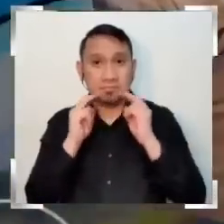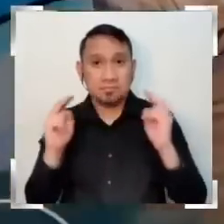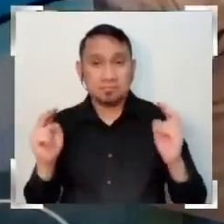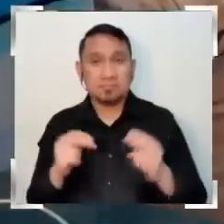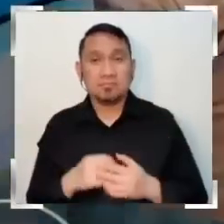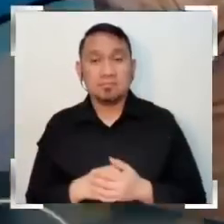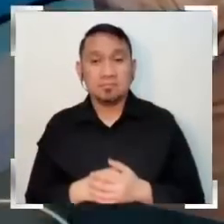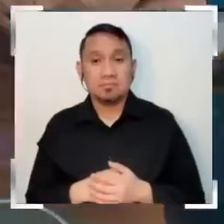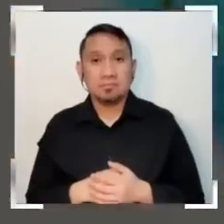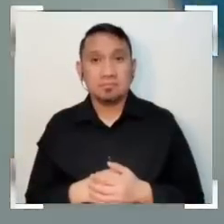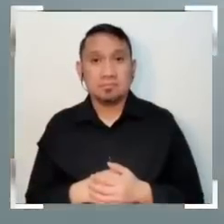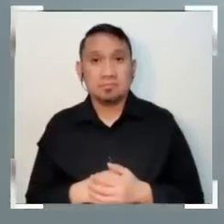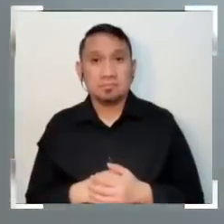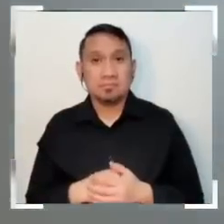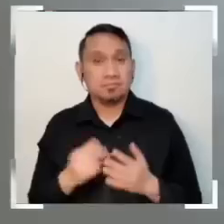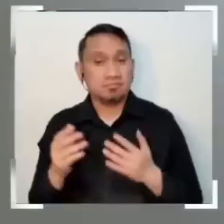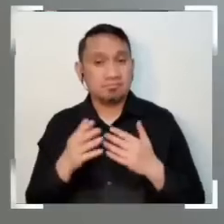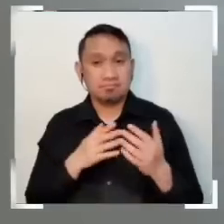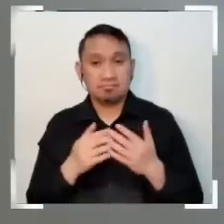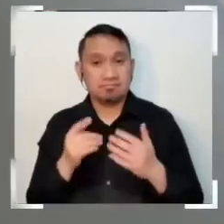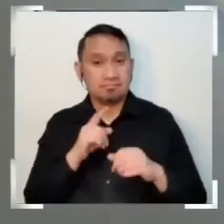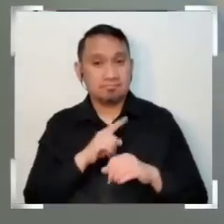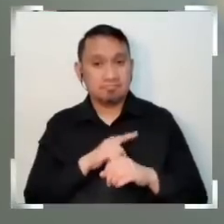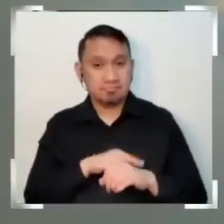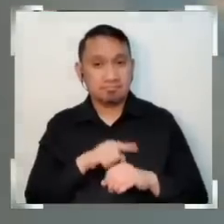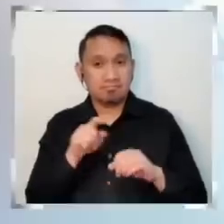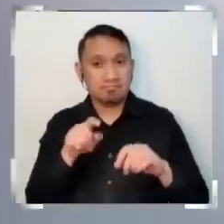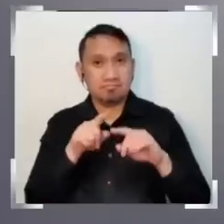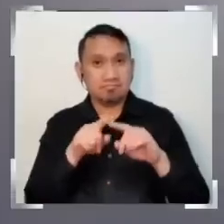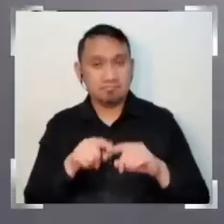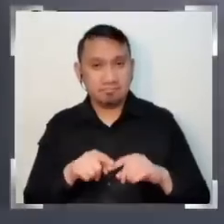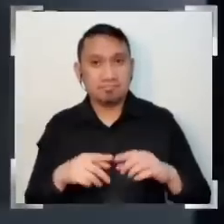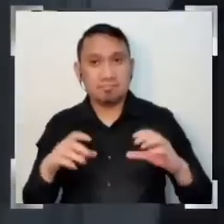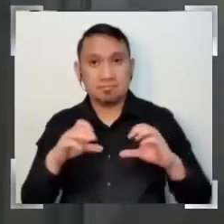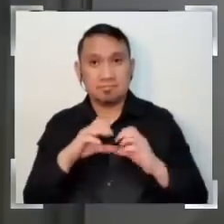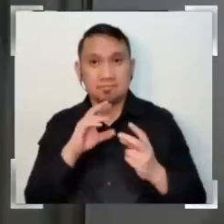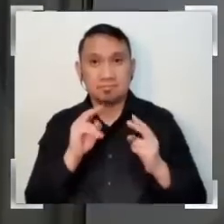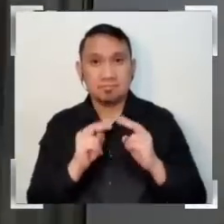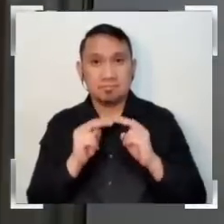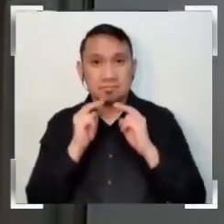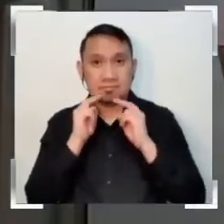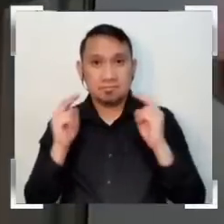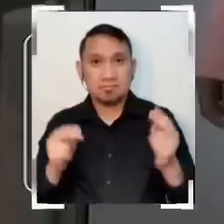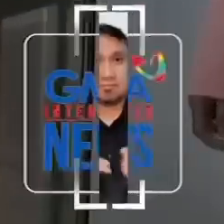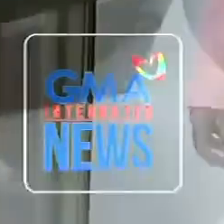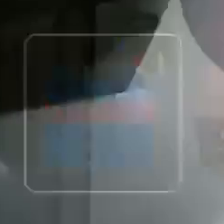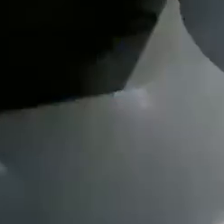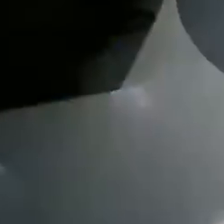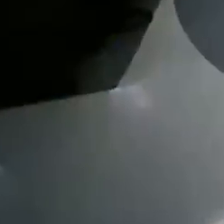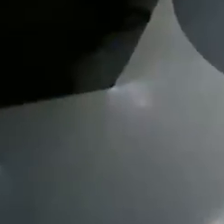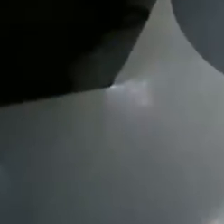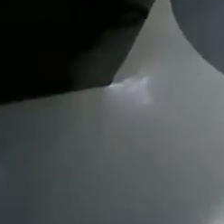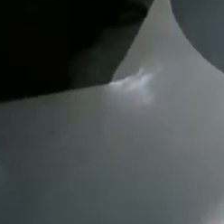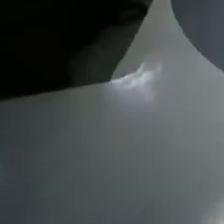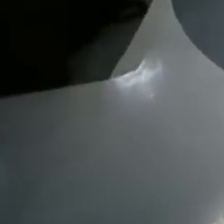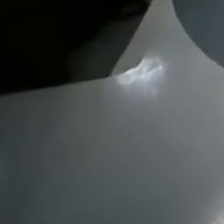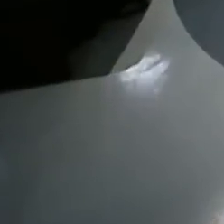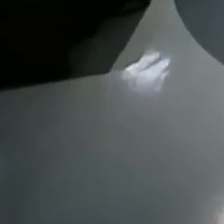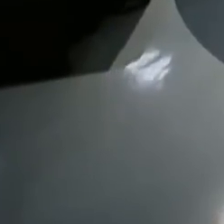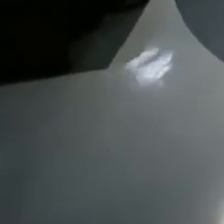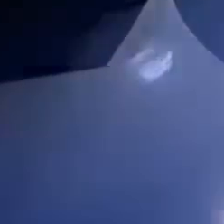Maaasahan ang anumang panahon. Para sa GMA Integrated News, ako si Mav Gonzalez, ang inyong saksi.